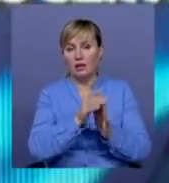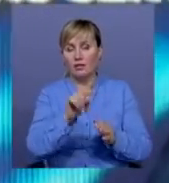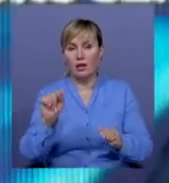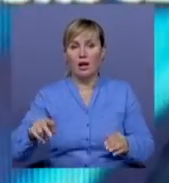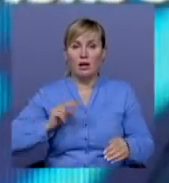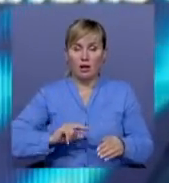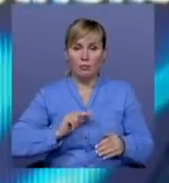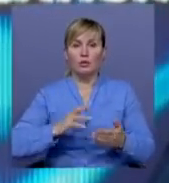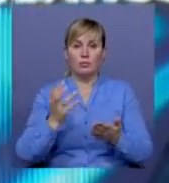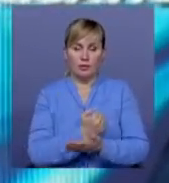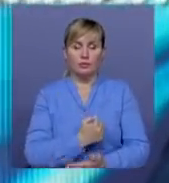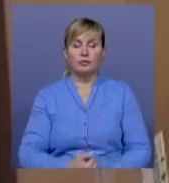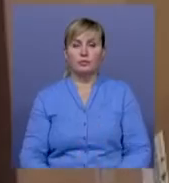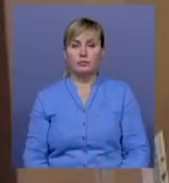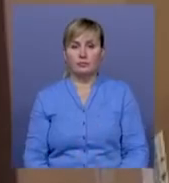работа налажена.